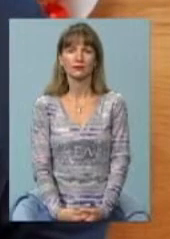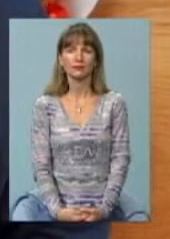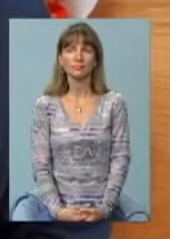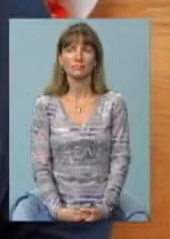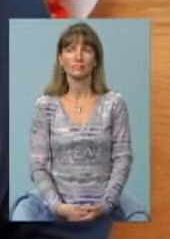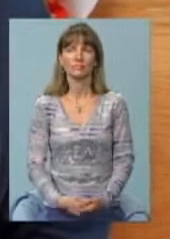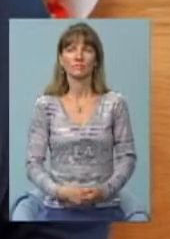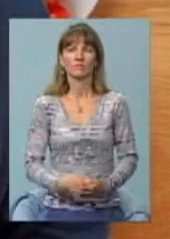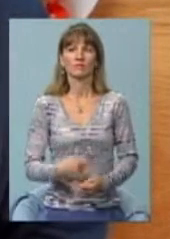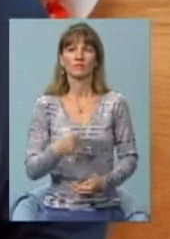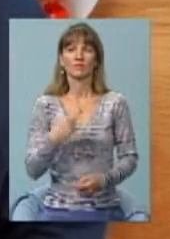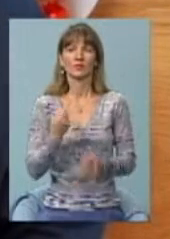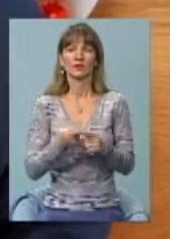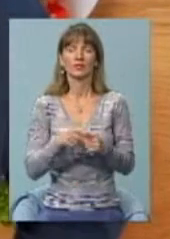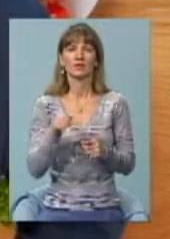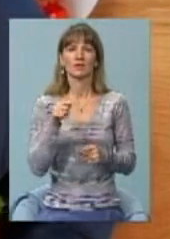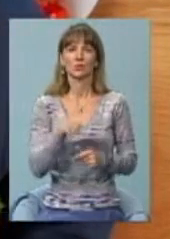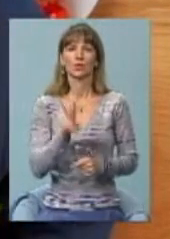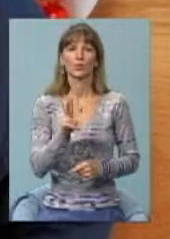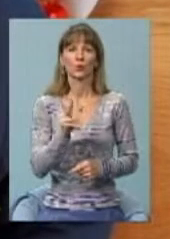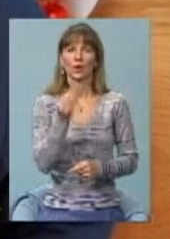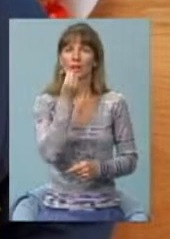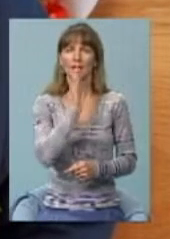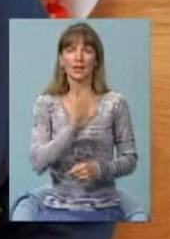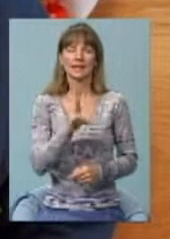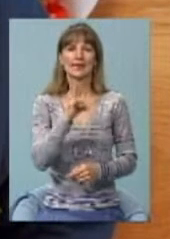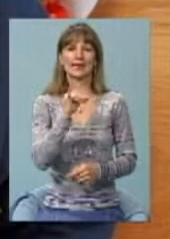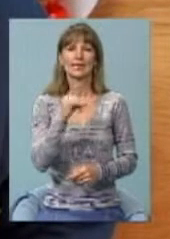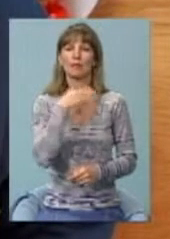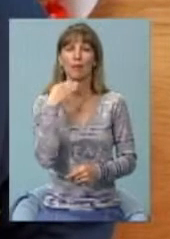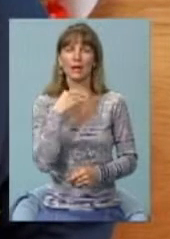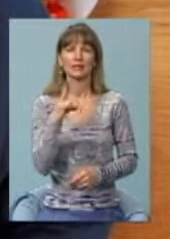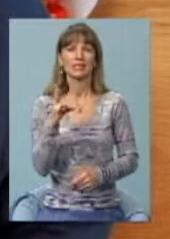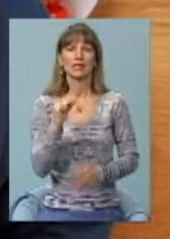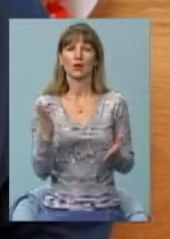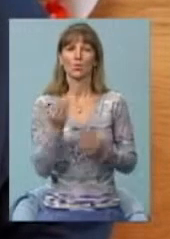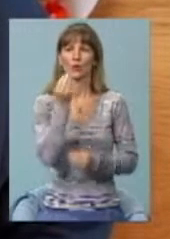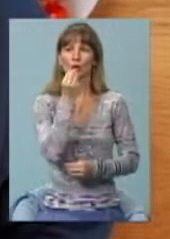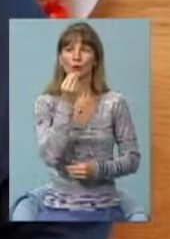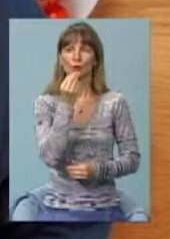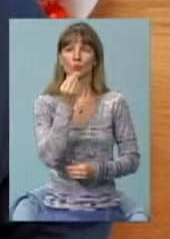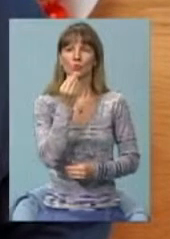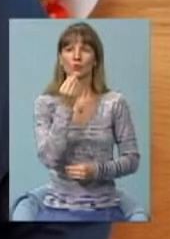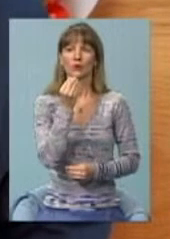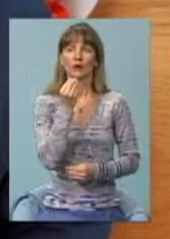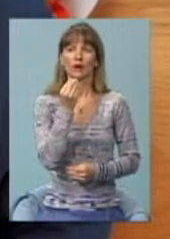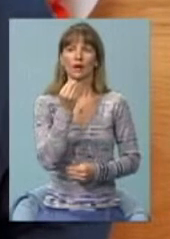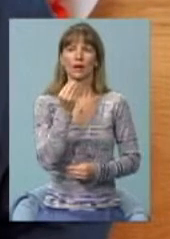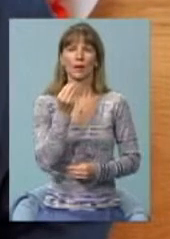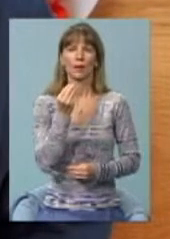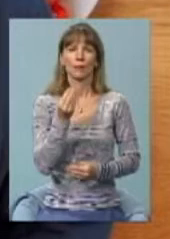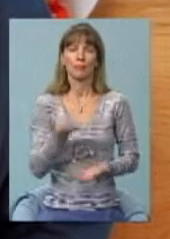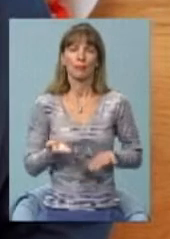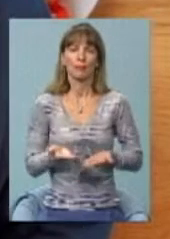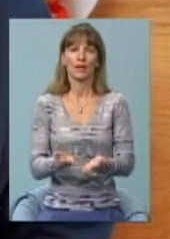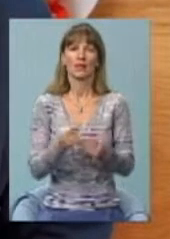Веган – это тот, который вообще не ест ни мяса, никакую еду, кроме травы,